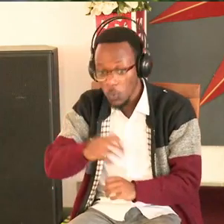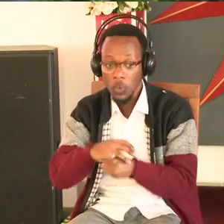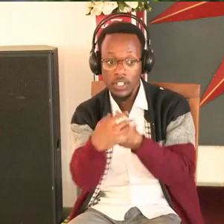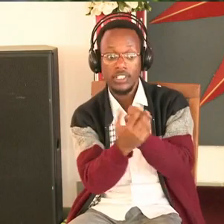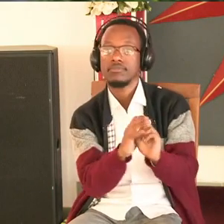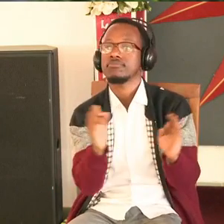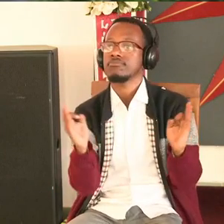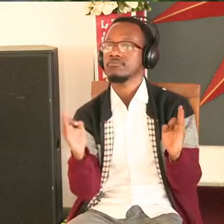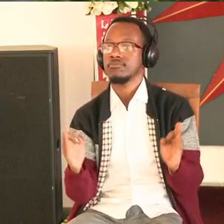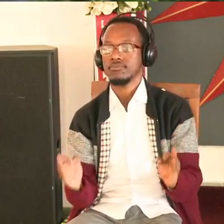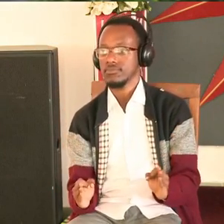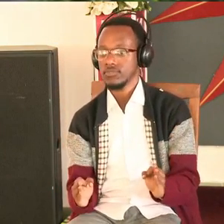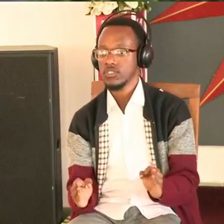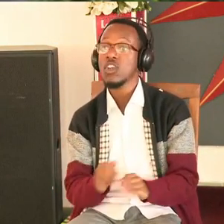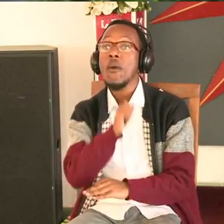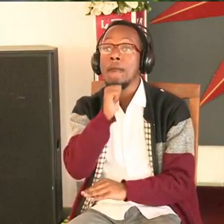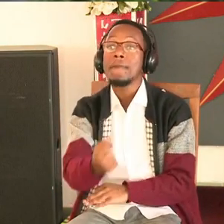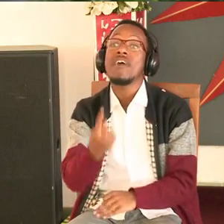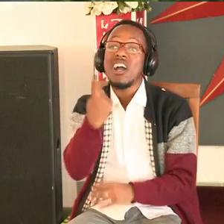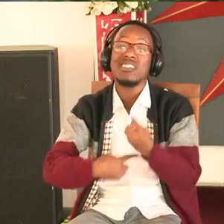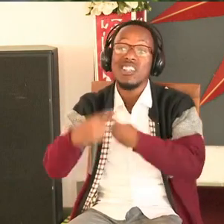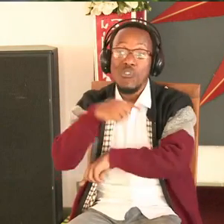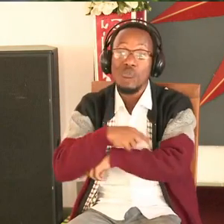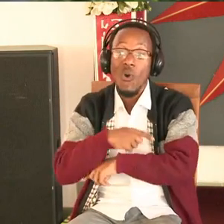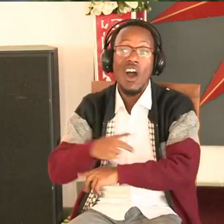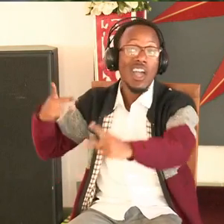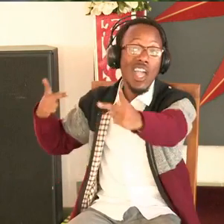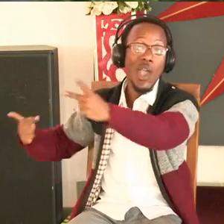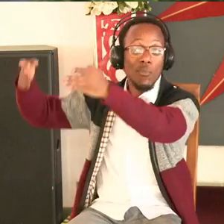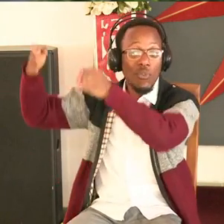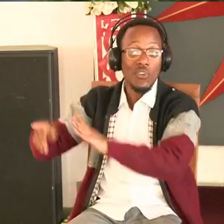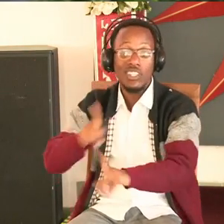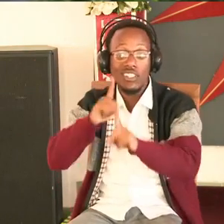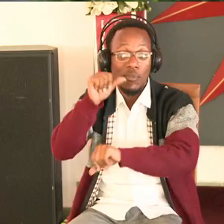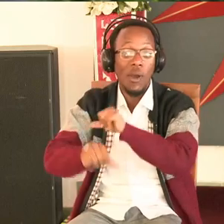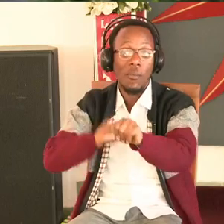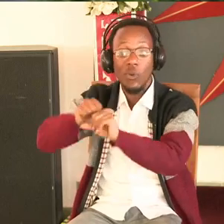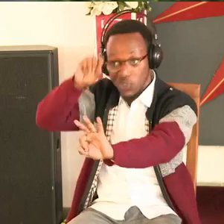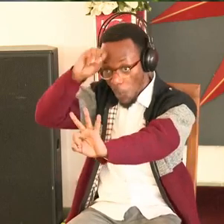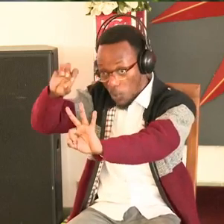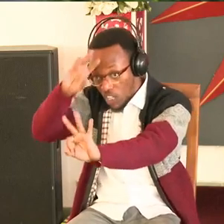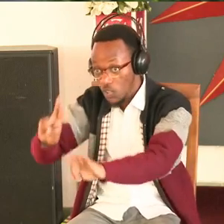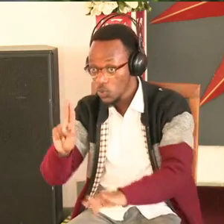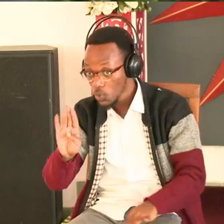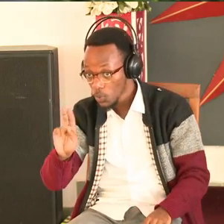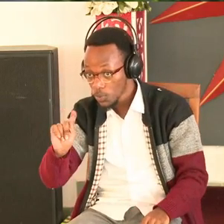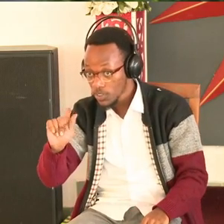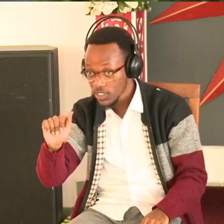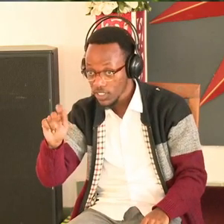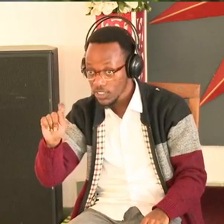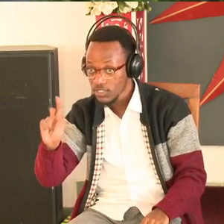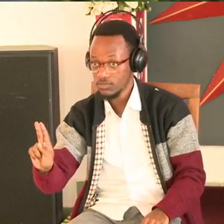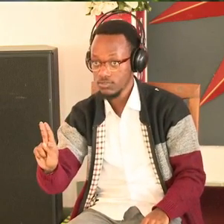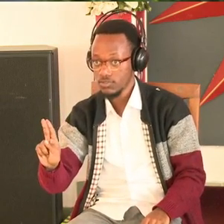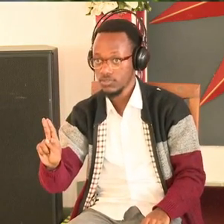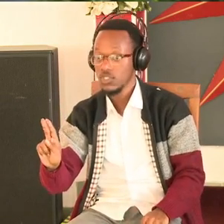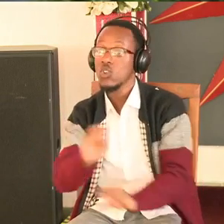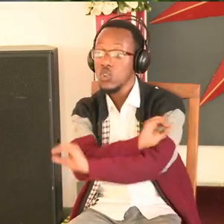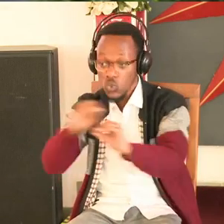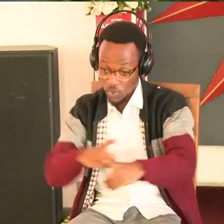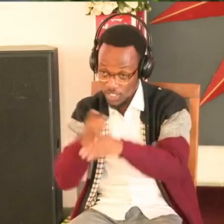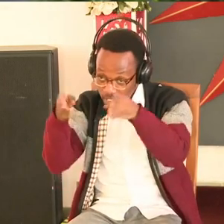rimwe yigeze ikoreshwa n'umuhanuzi uwo ari we wese, nta na rimwe byigeze bikoreshwa n'intumwa iyo ari yo